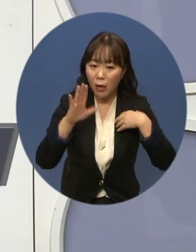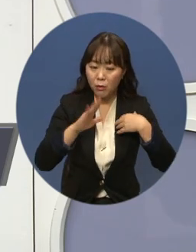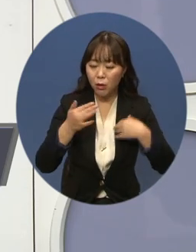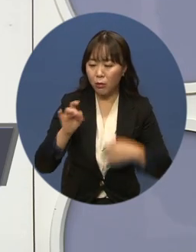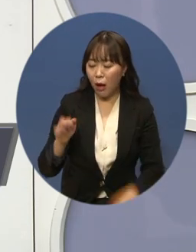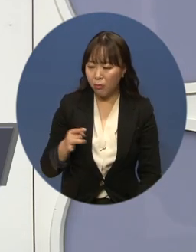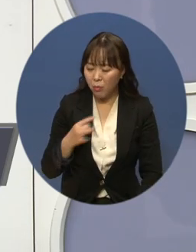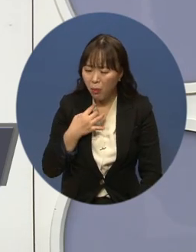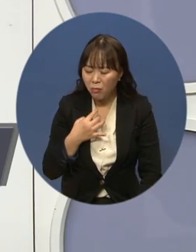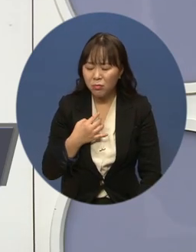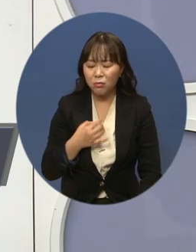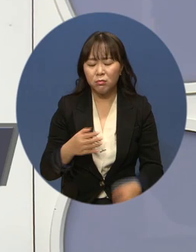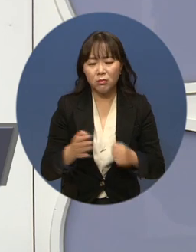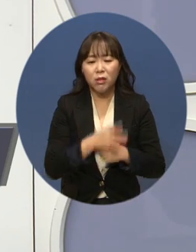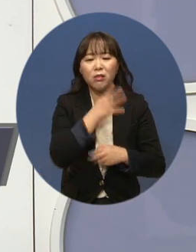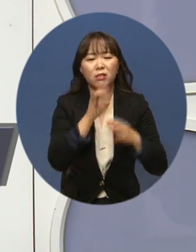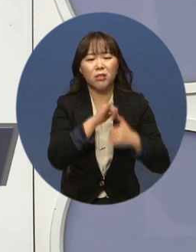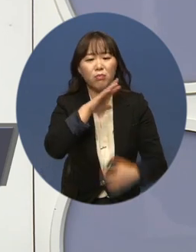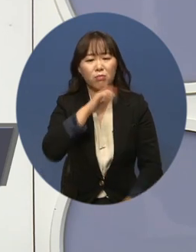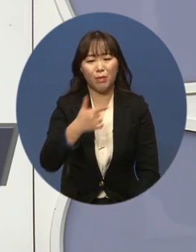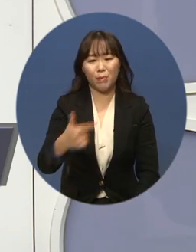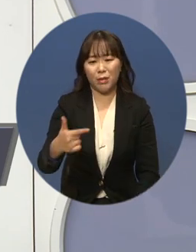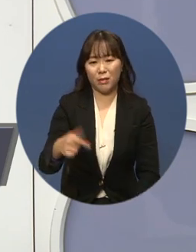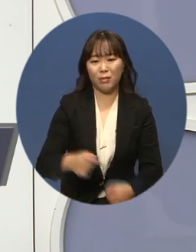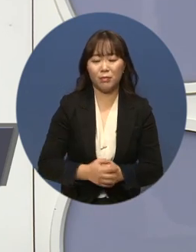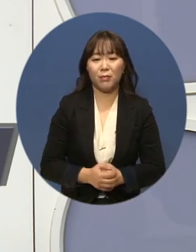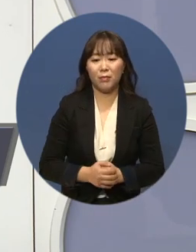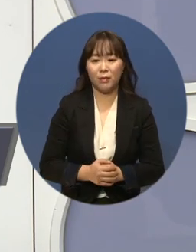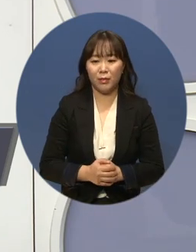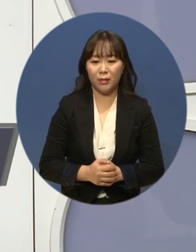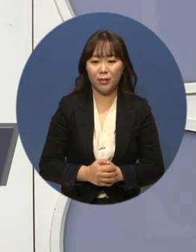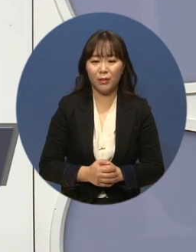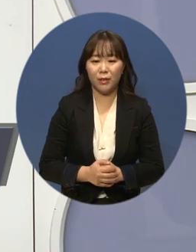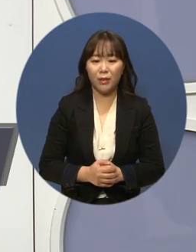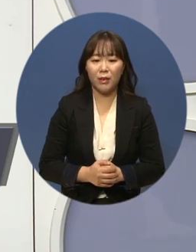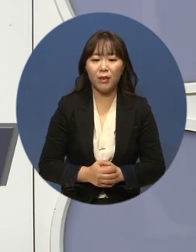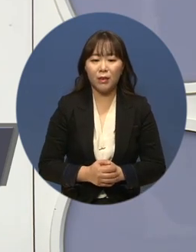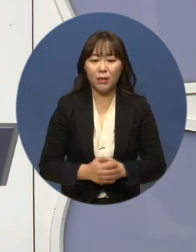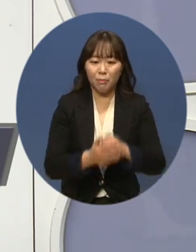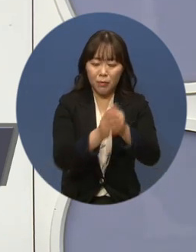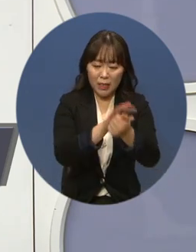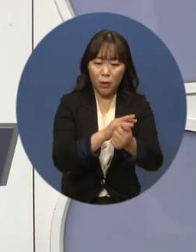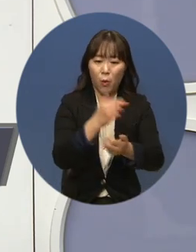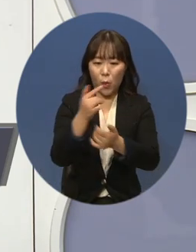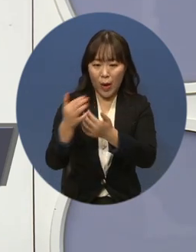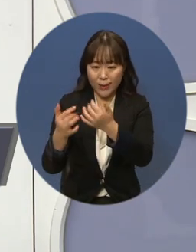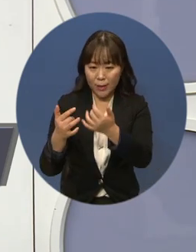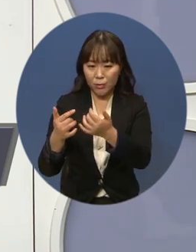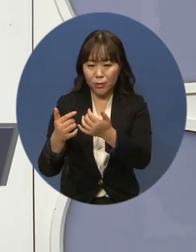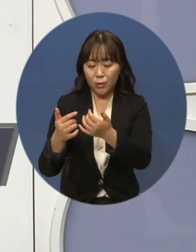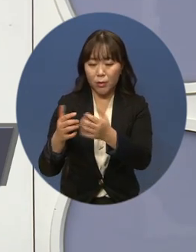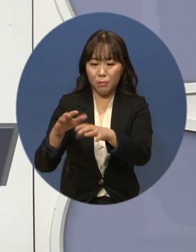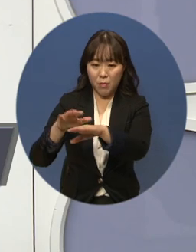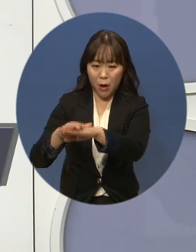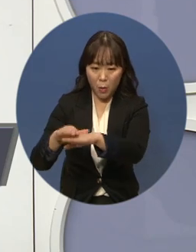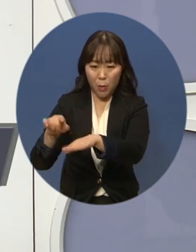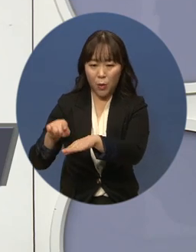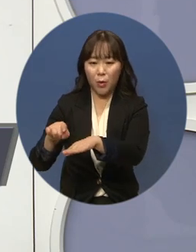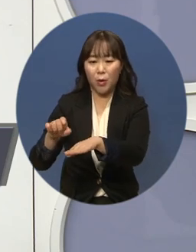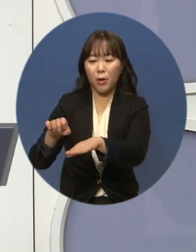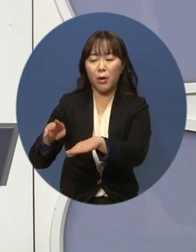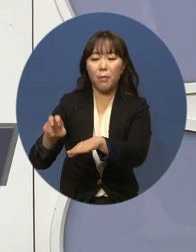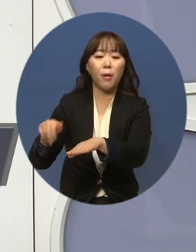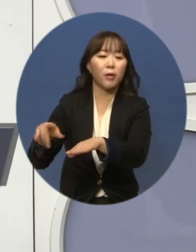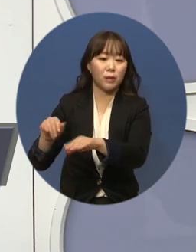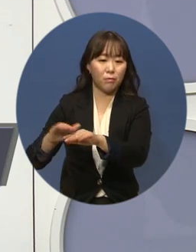남아하니까 어르신들 반발이 굉장히 컸는데 그게 이제 이 매장에서 하장으로 낙골모로